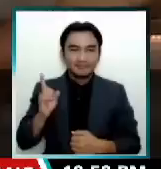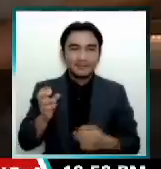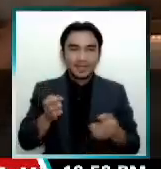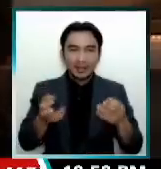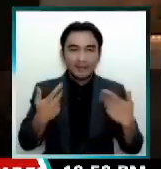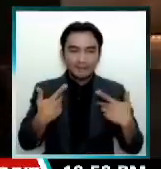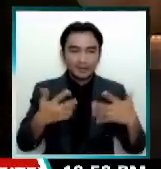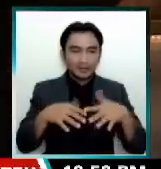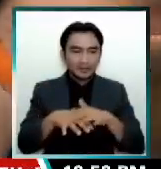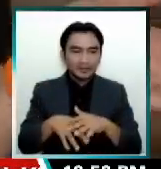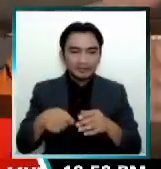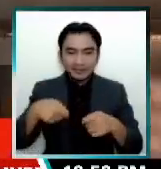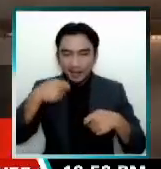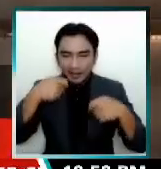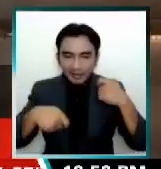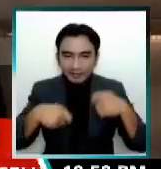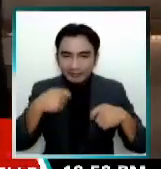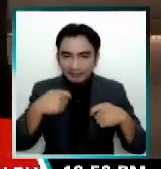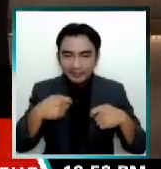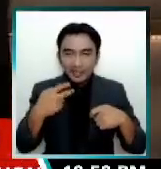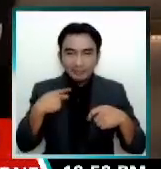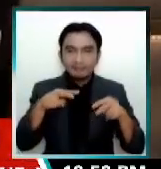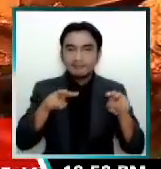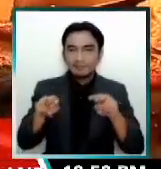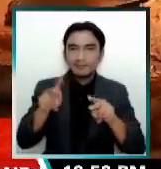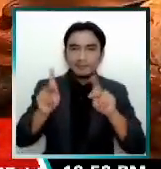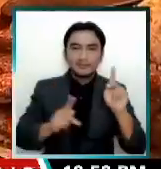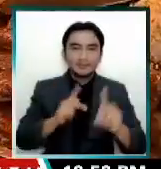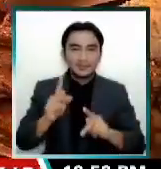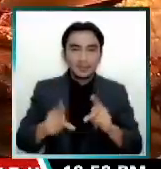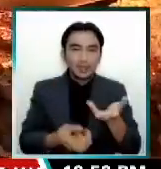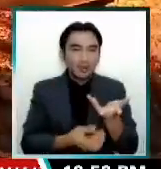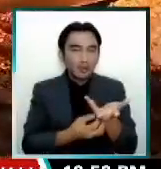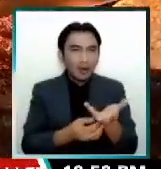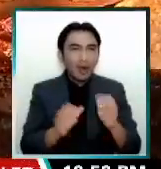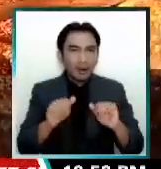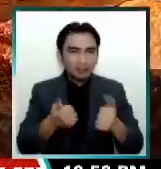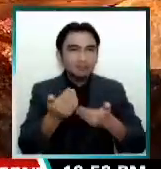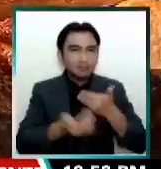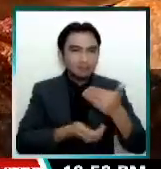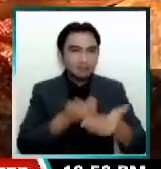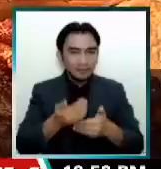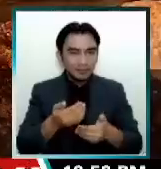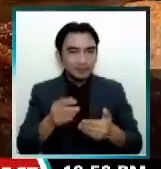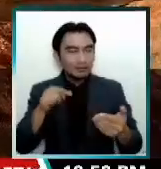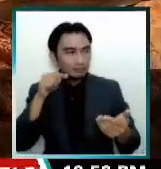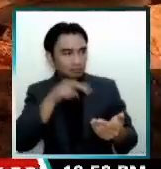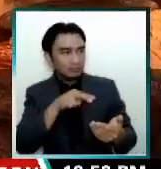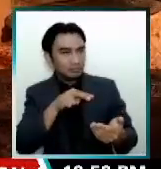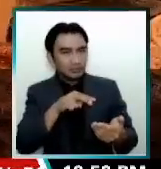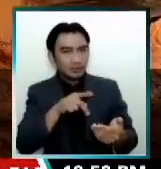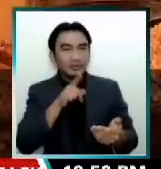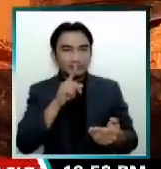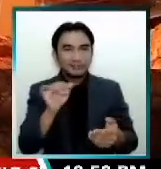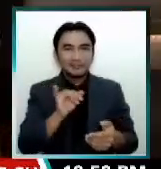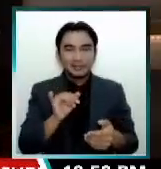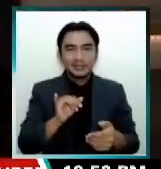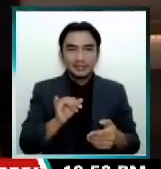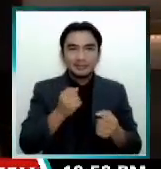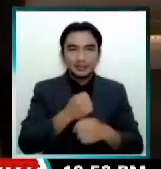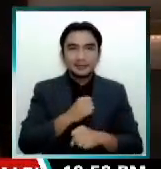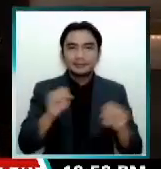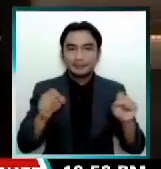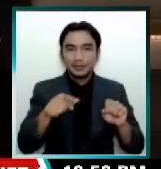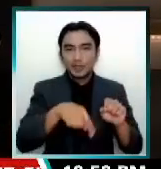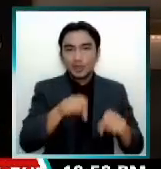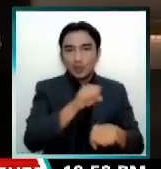Ang sarap. Bukod sa nakikita ng tao na niluluto talaga yung pagkain nila sa harapan nila, is yung safety din sa loob. Kasi nga dahil